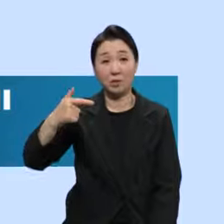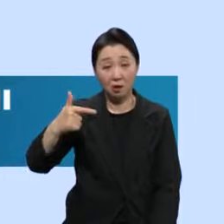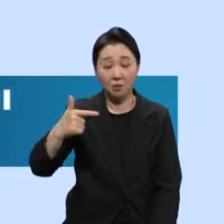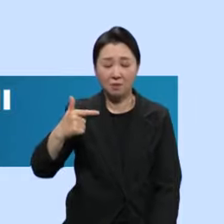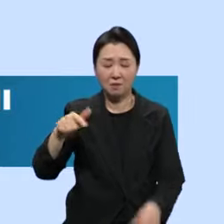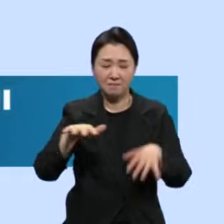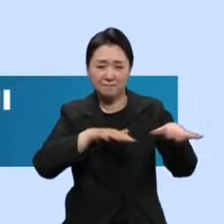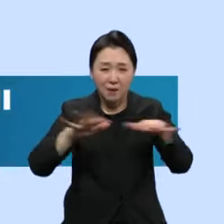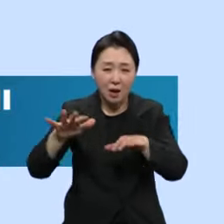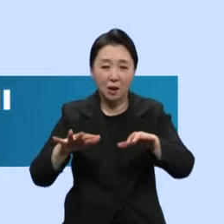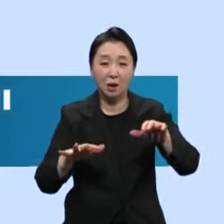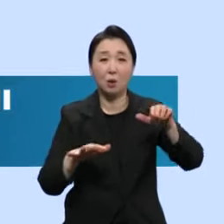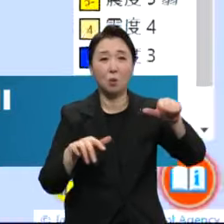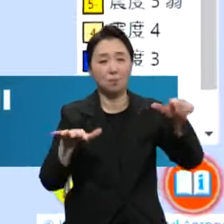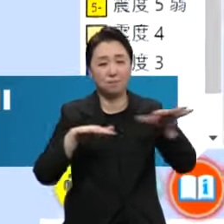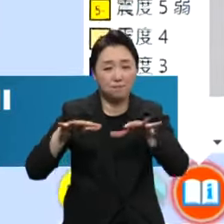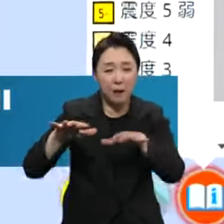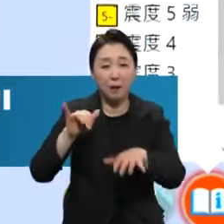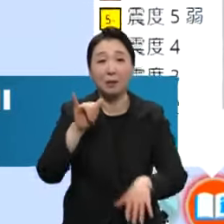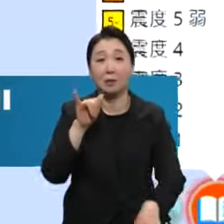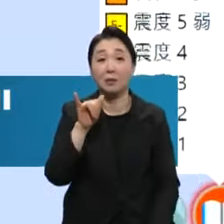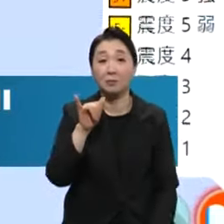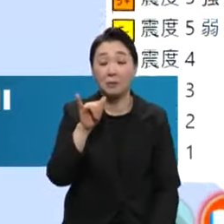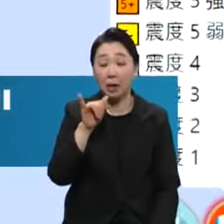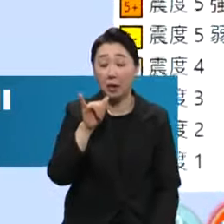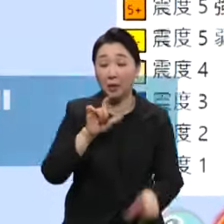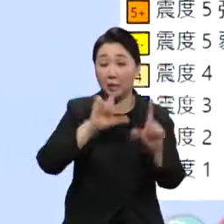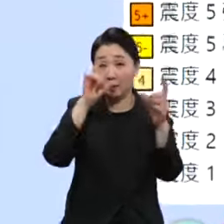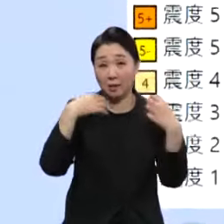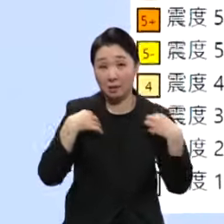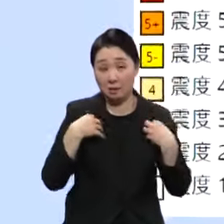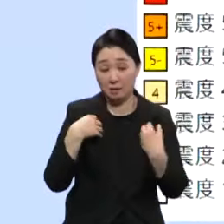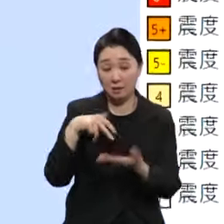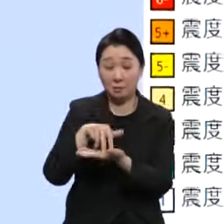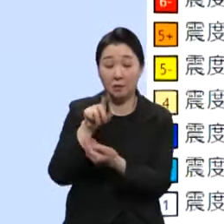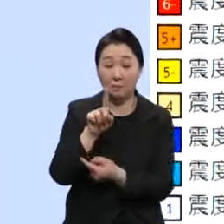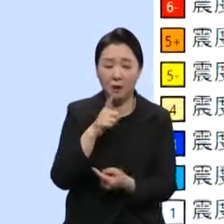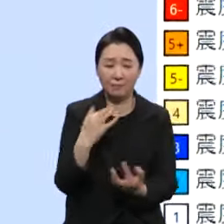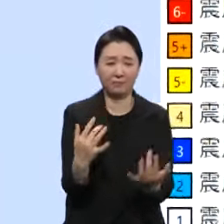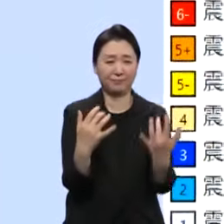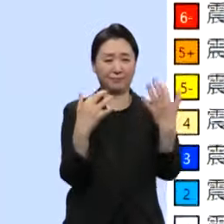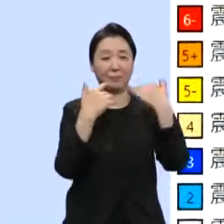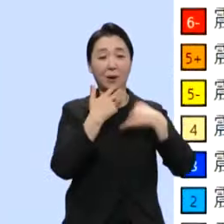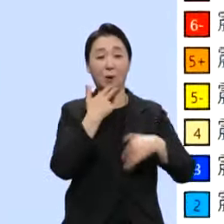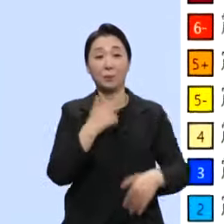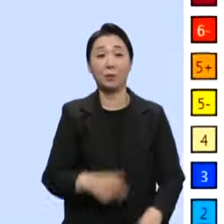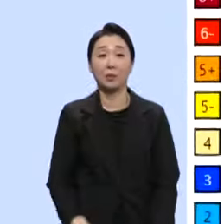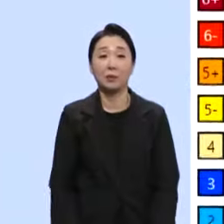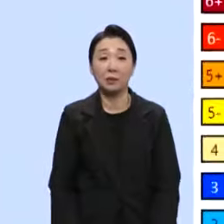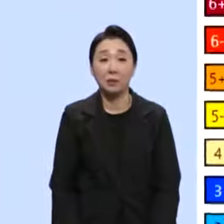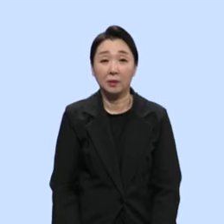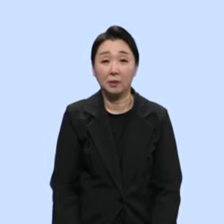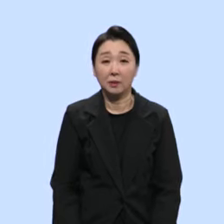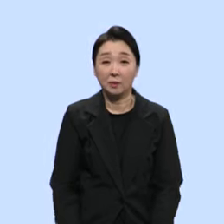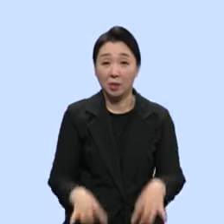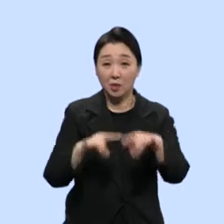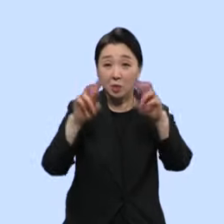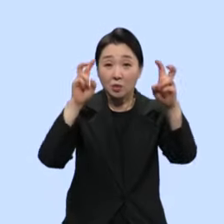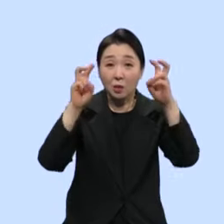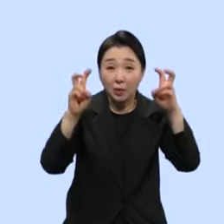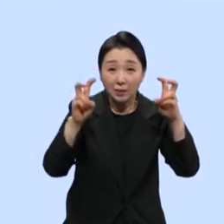진도 5의 흔들림이 감지됐습니다. 기상청에 따르면 지진에 따른 쓰나미는 없습니다. 토호쿠전력은 미야기현에